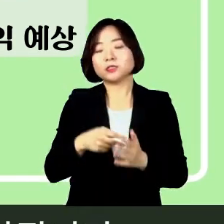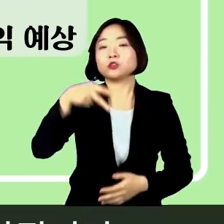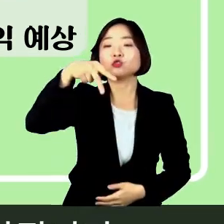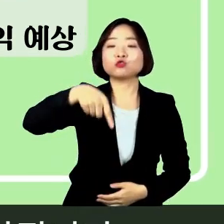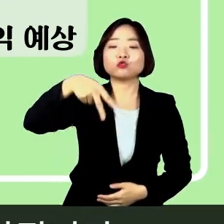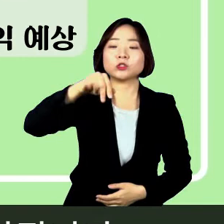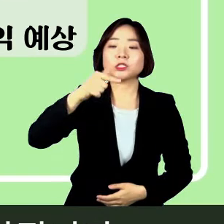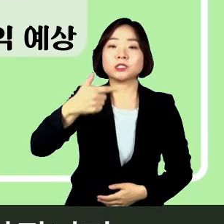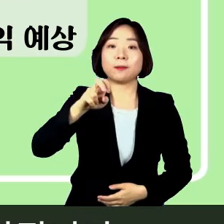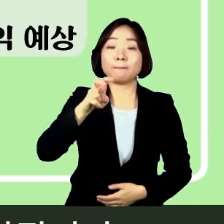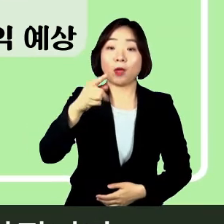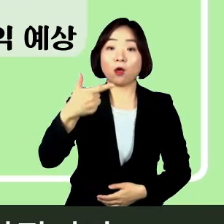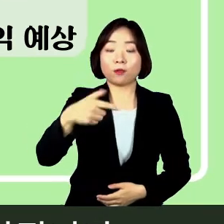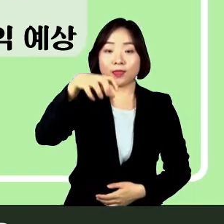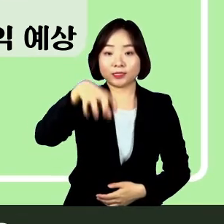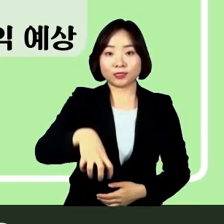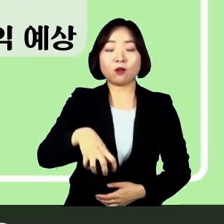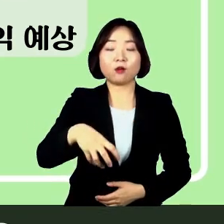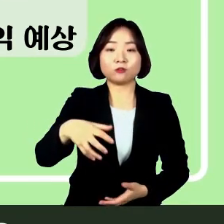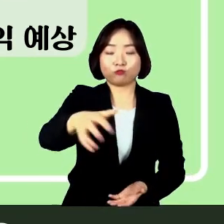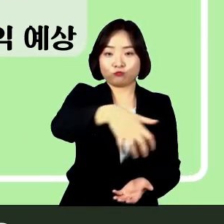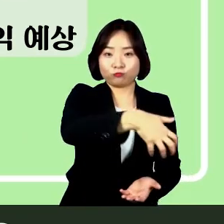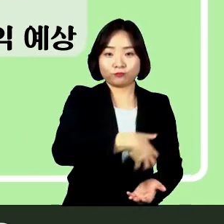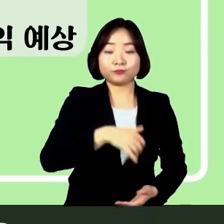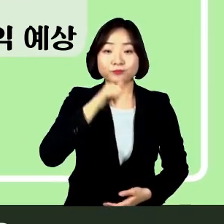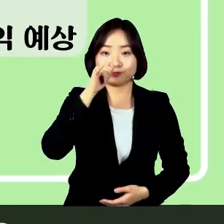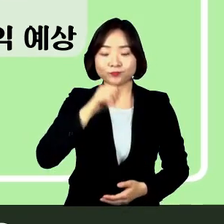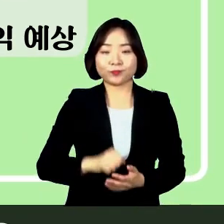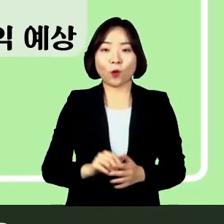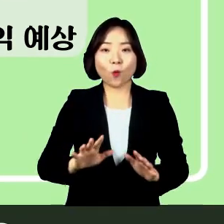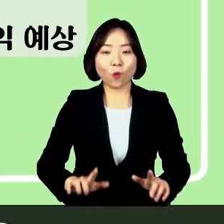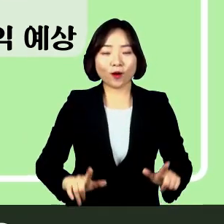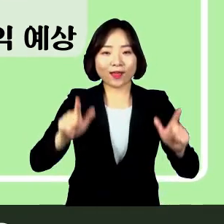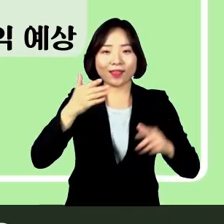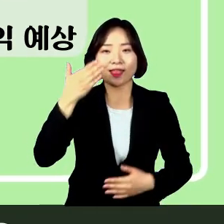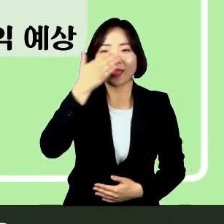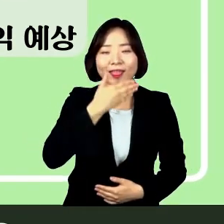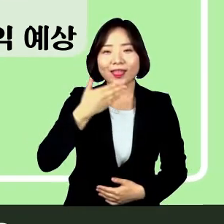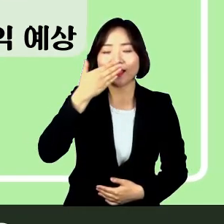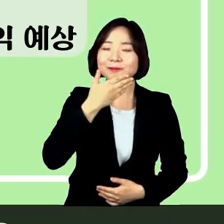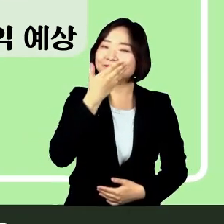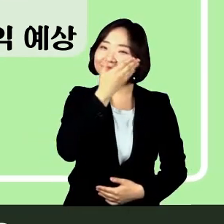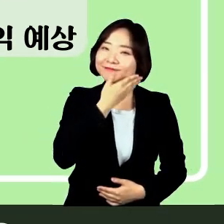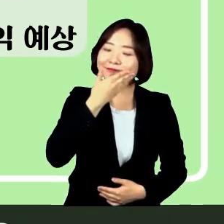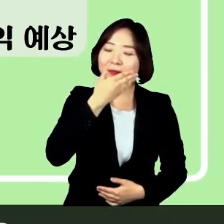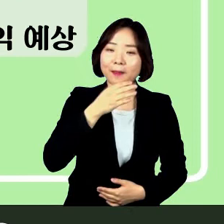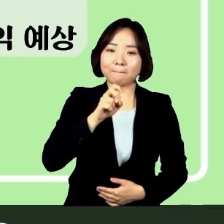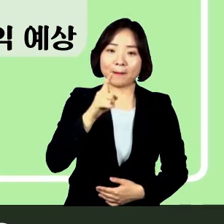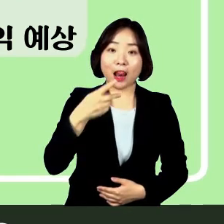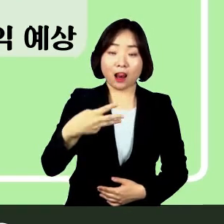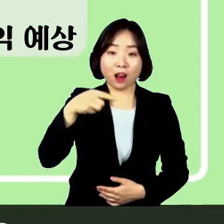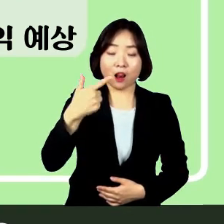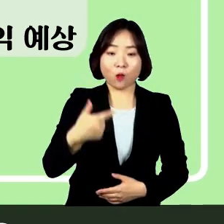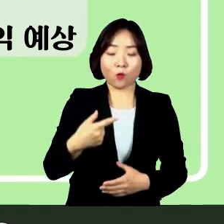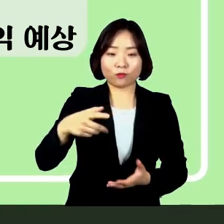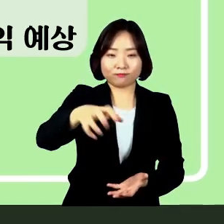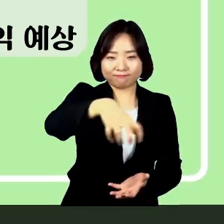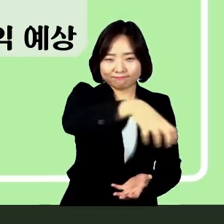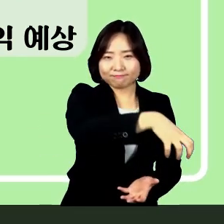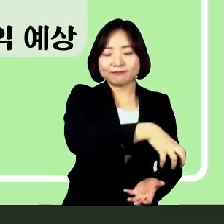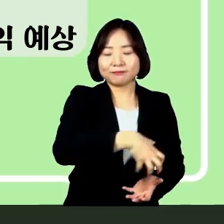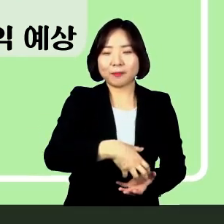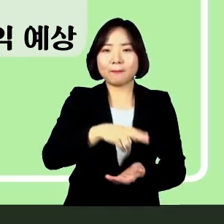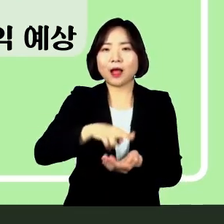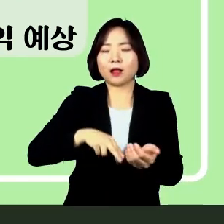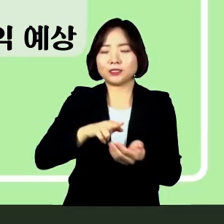지역에서 집중적으로 출하됩니다. 올해도 달콤한 향을 갖춘 고품질 멜론을 수확해 직거래 판매에 들어가는데요.